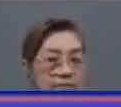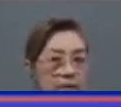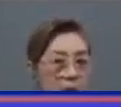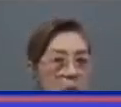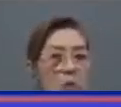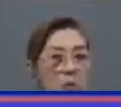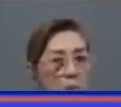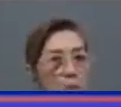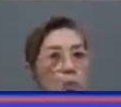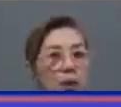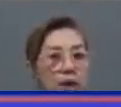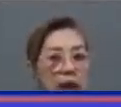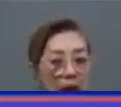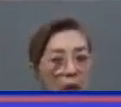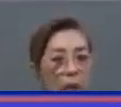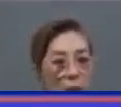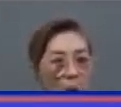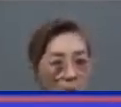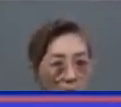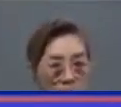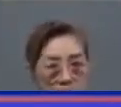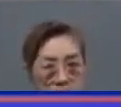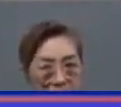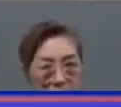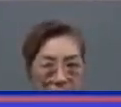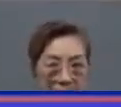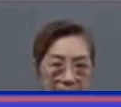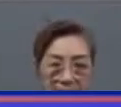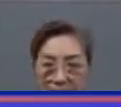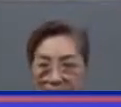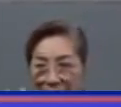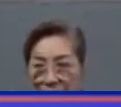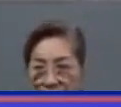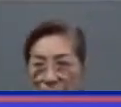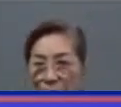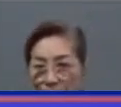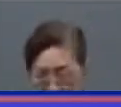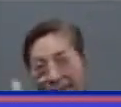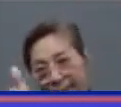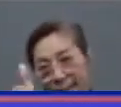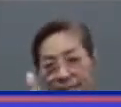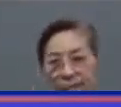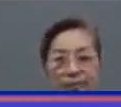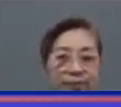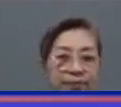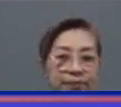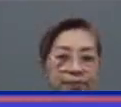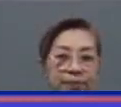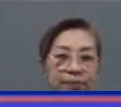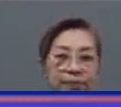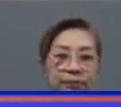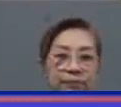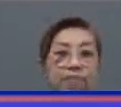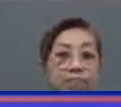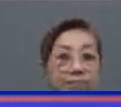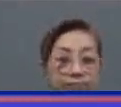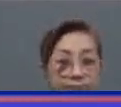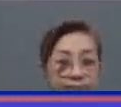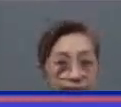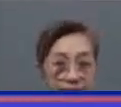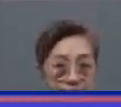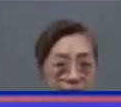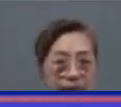ย ครับอย่างกระทรวงแรงงานเนี่ยเขาก็มีหน่วยบริการนะครับเรื่องของดูแลร